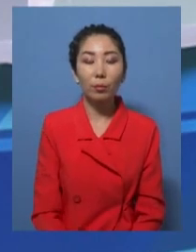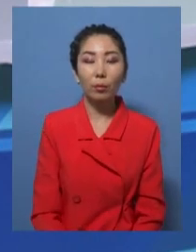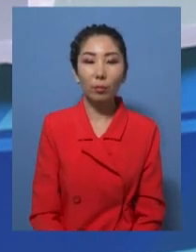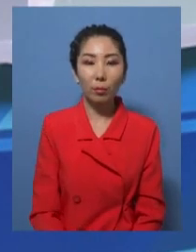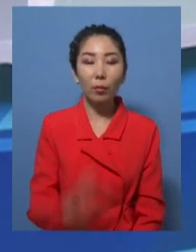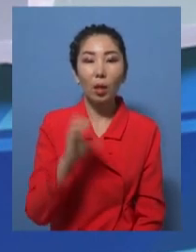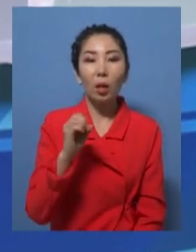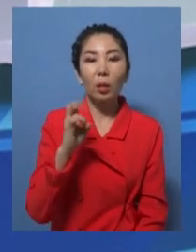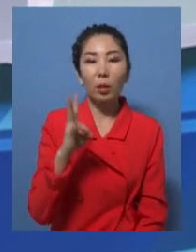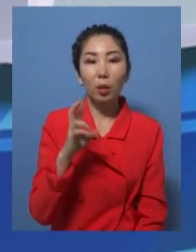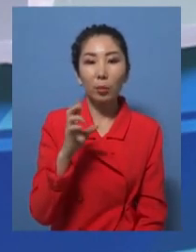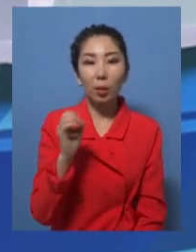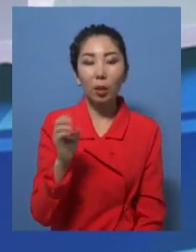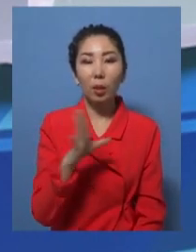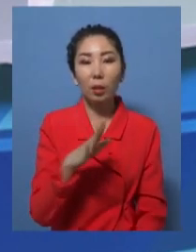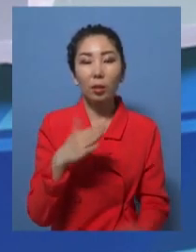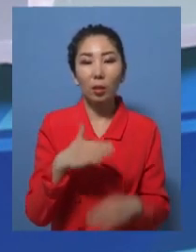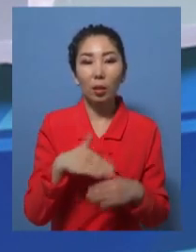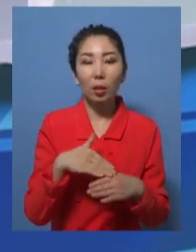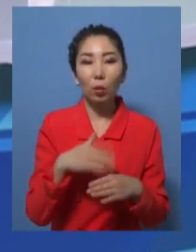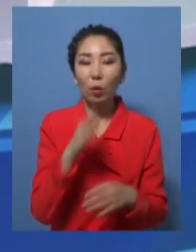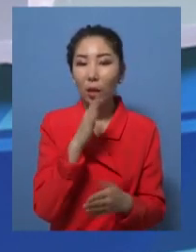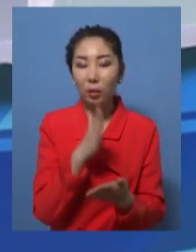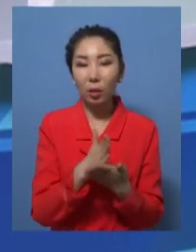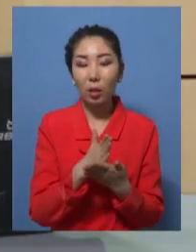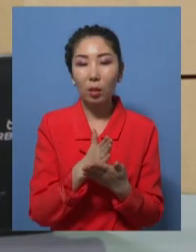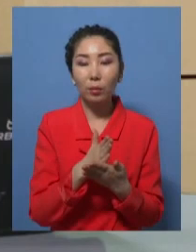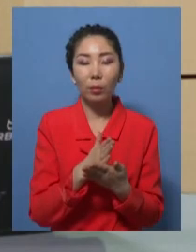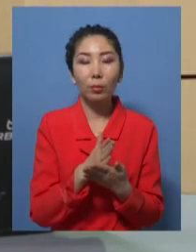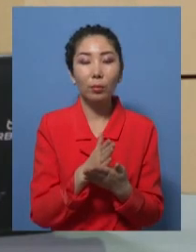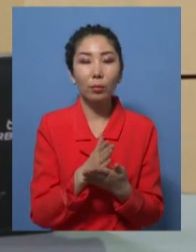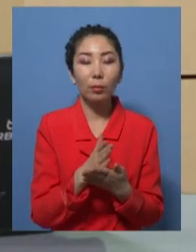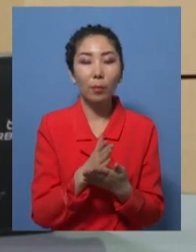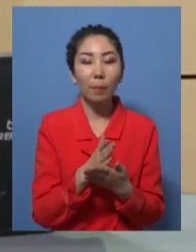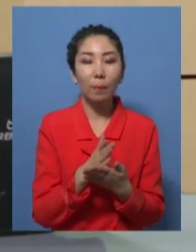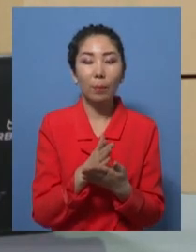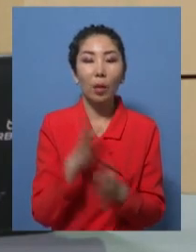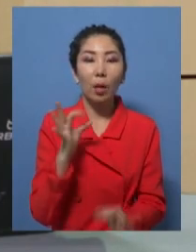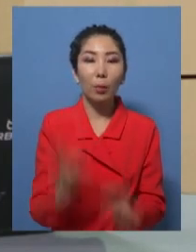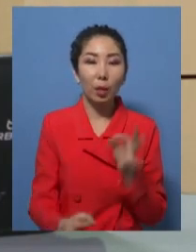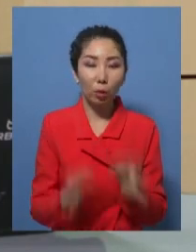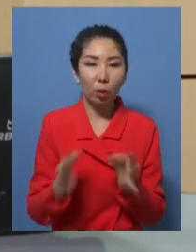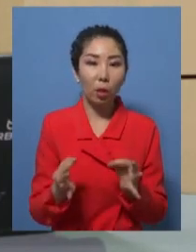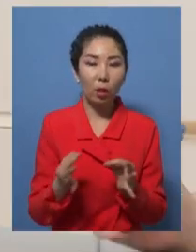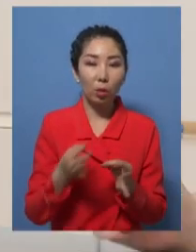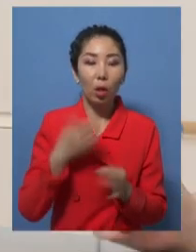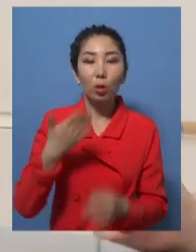еңбек берешегіне алып келген. Уақытында төлемей қалды. Соны енді прокуратура араласқаннан кейін